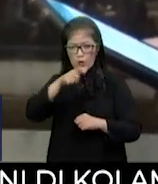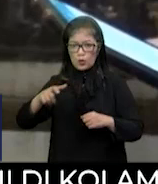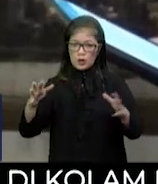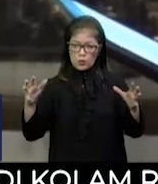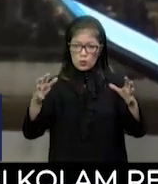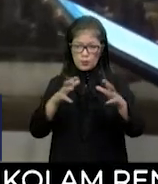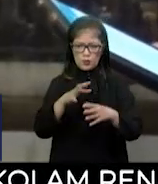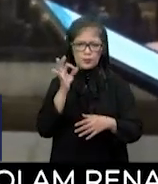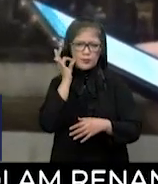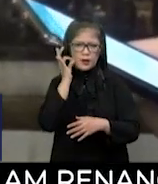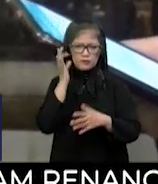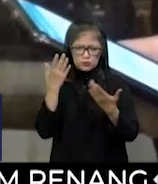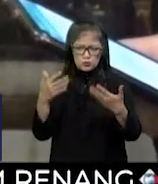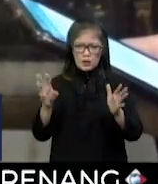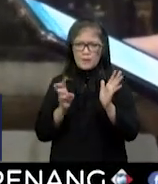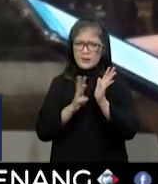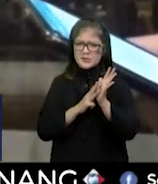tidak ada masalah karena ini